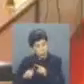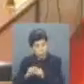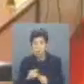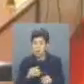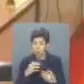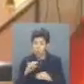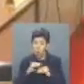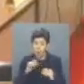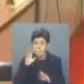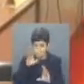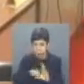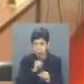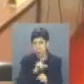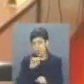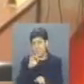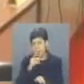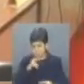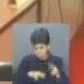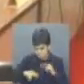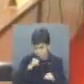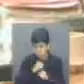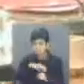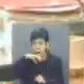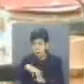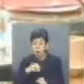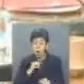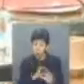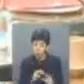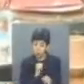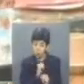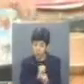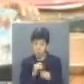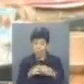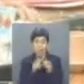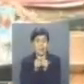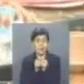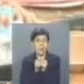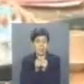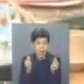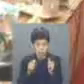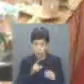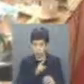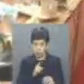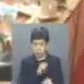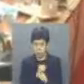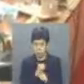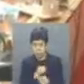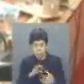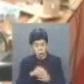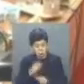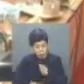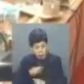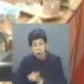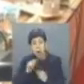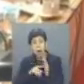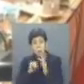ห่งนะคะโดยผ่านการพิจารณาจากองค์การคลังสินค้าและคณะอนุกรรมการกำกับดูแลแทรกแซงตลาดมันสำปะหลังแล้